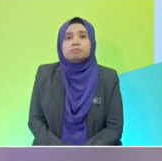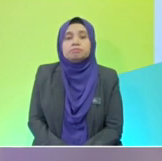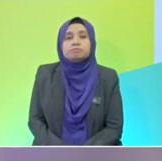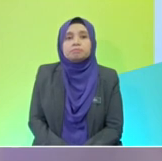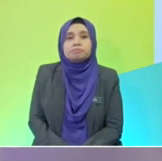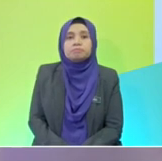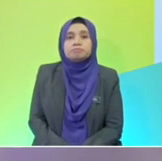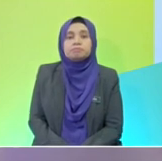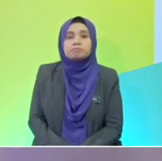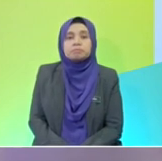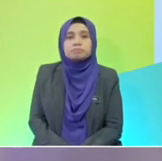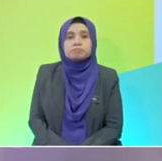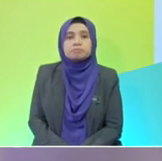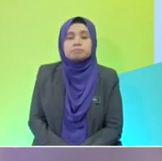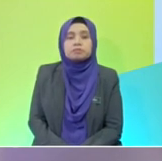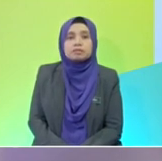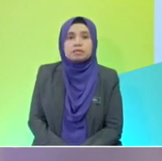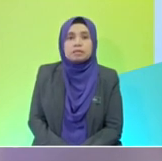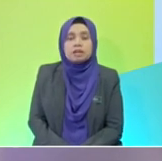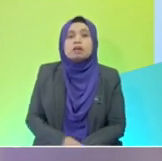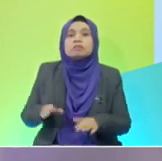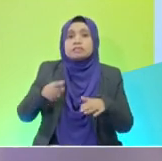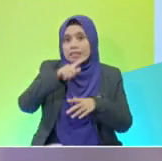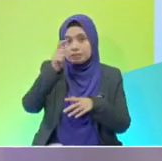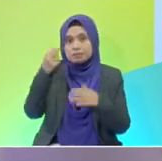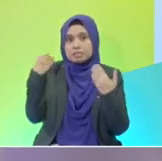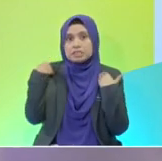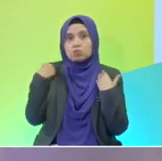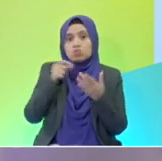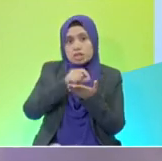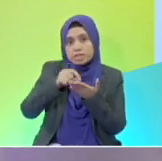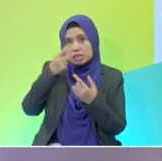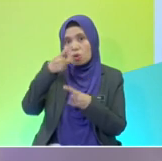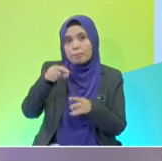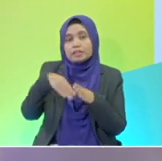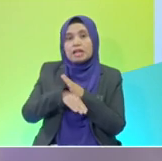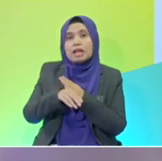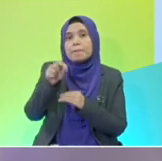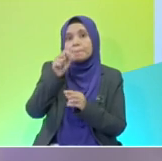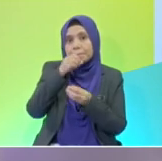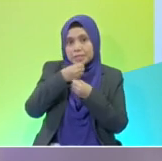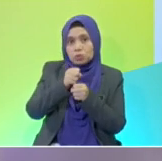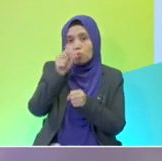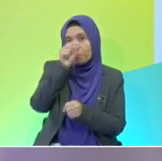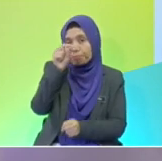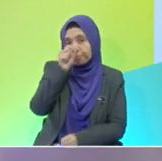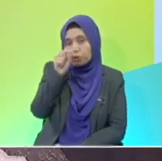Oke ini macam vizitanya saya tadi Tuliskan jawaban dalam bentuk point sangat-sangat